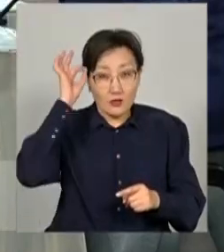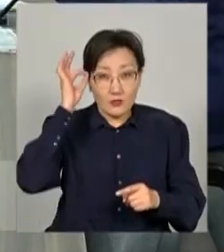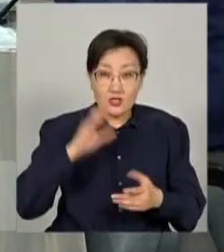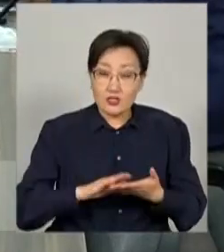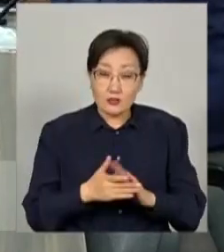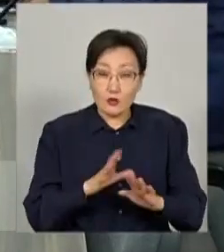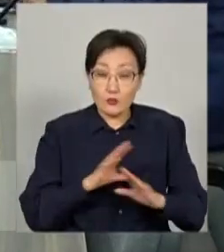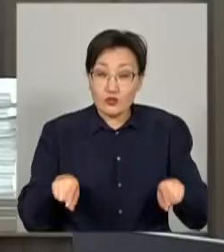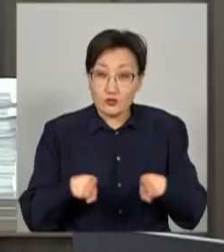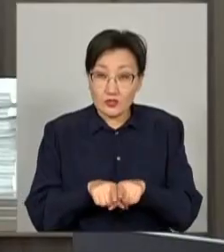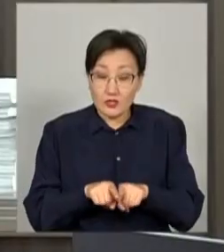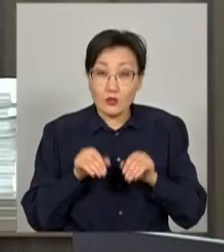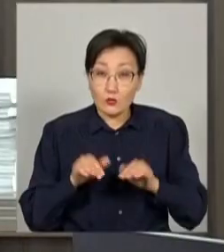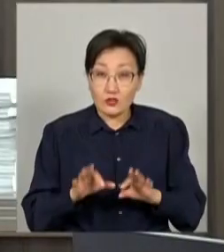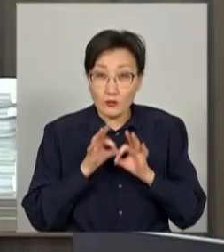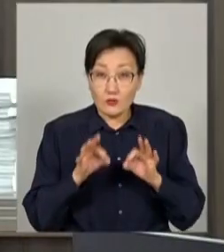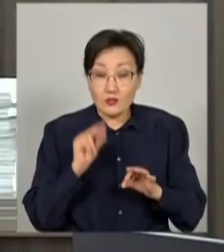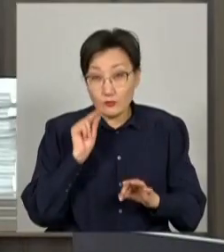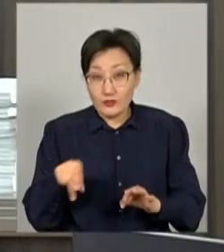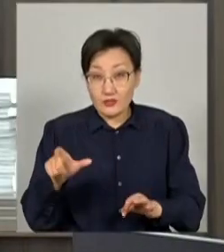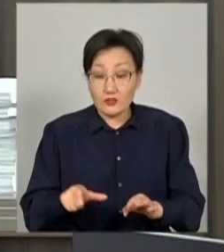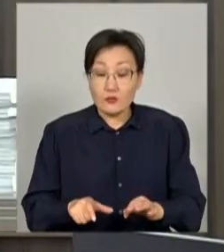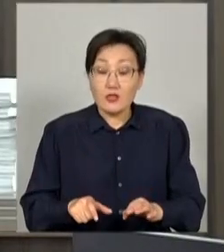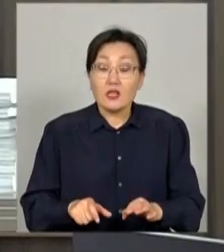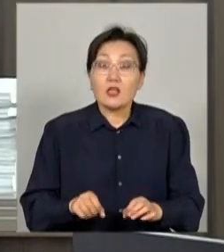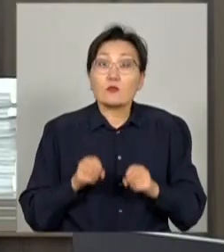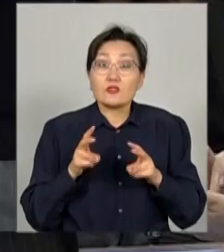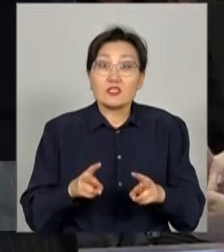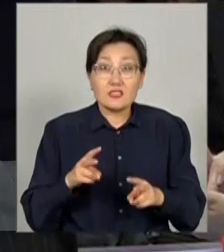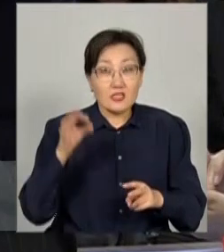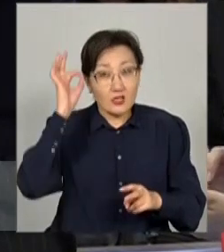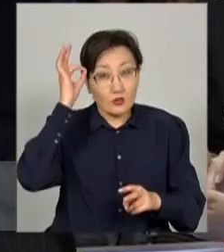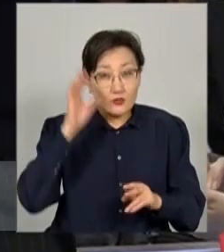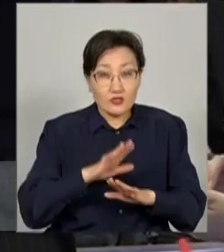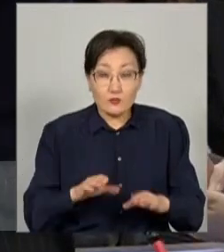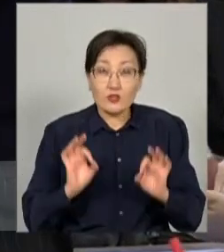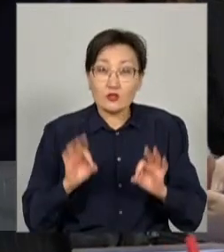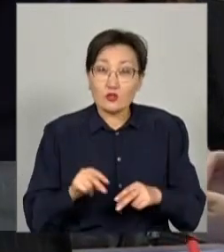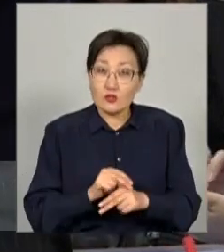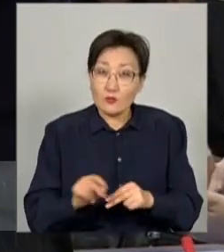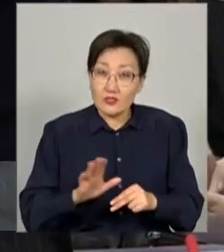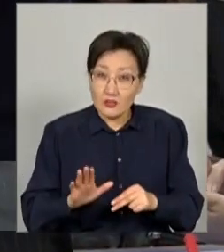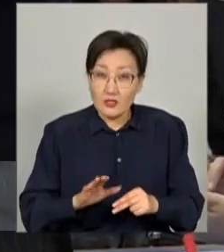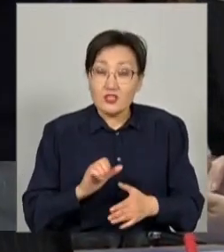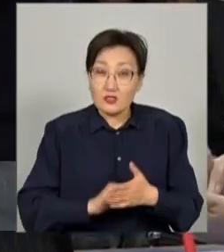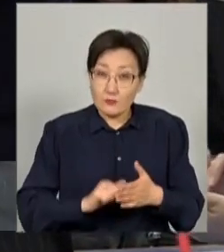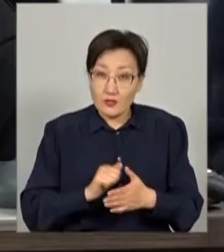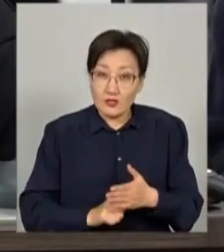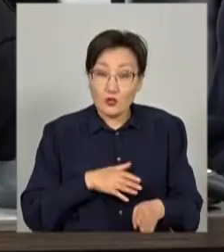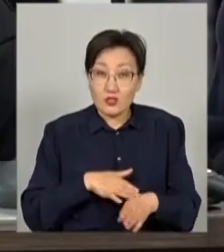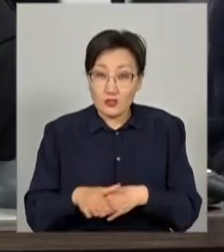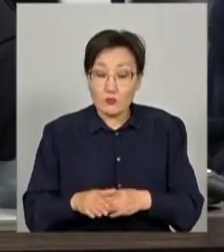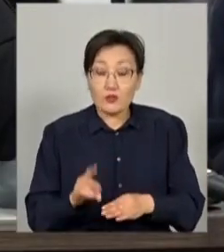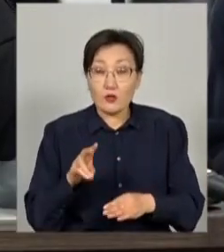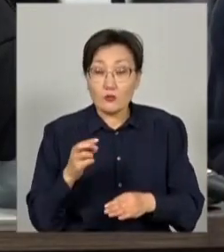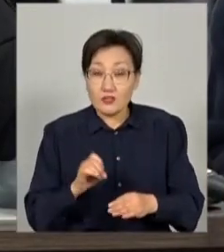бүгін осындай қорытынды айтты. Сөзінше айыпталушыны қылмысқа психикалық ауытқу емес, дұрыс емделмегендігі итермелеген. Бүгін Алматының